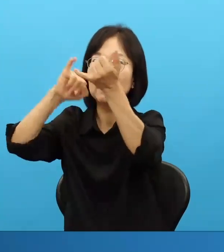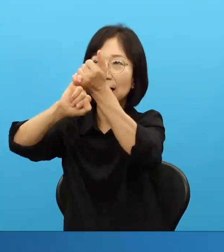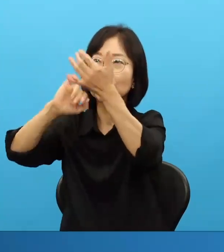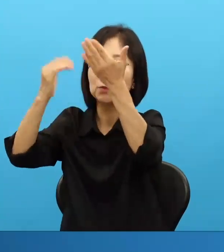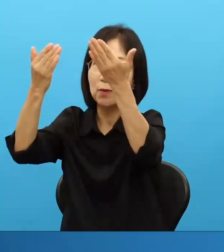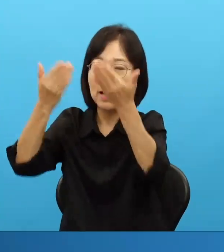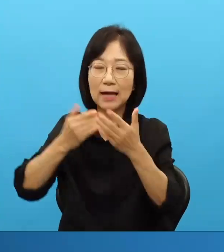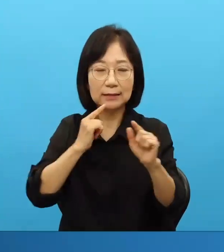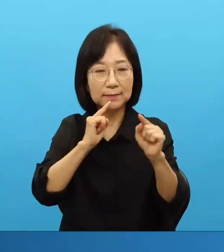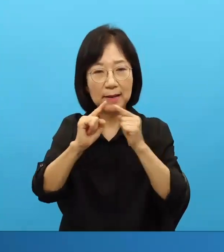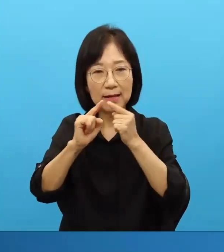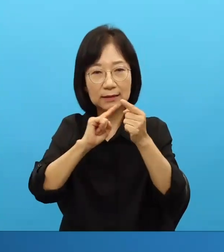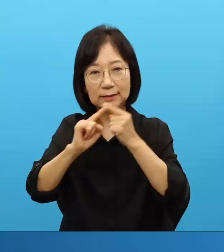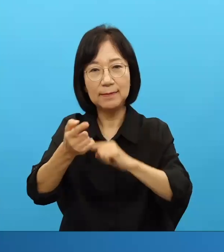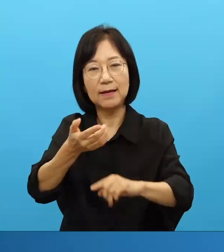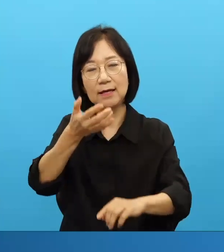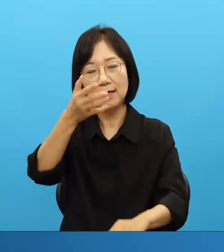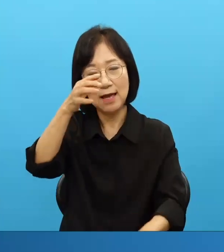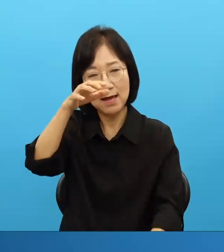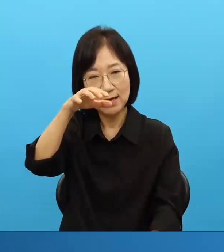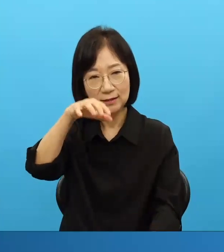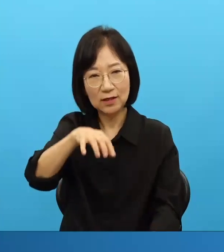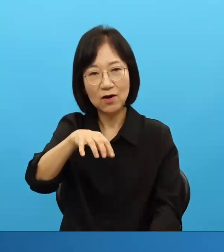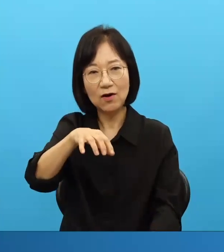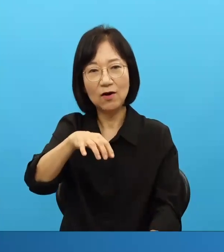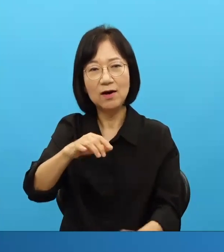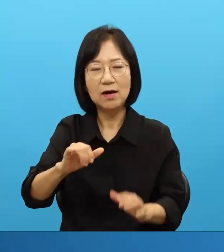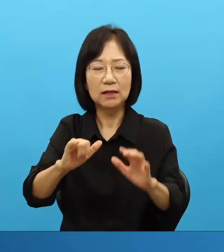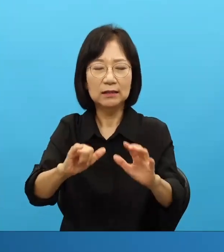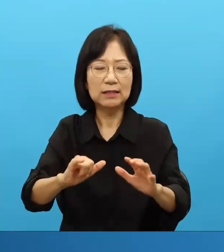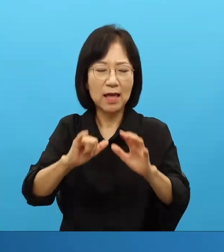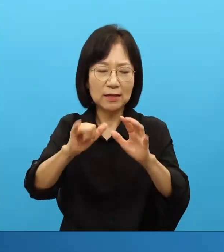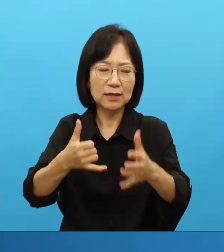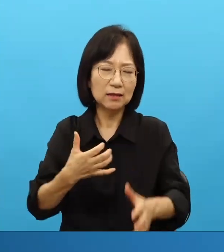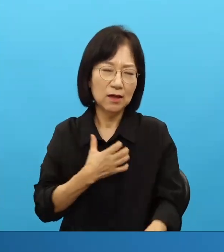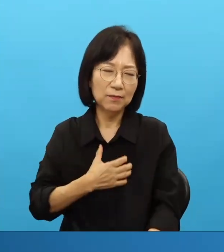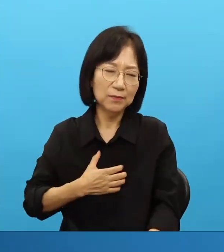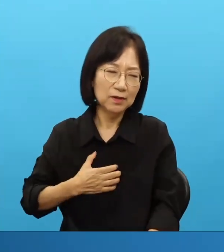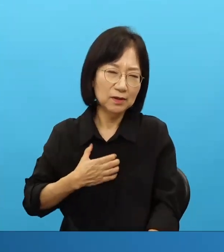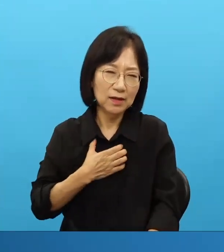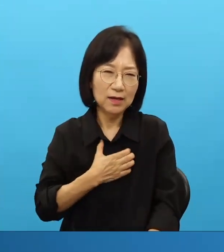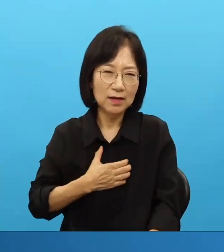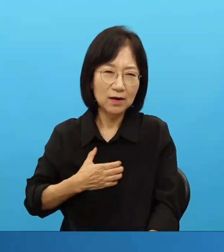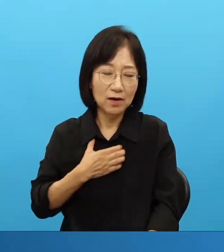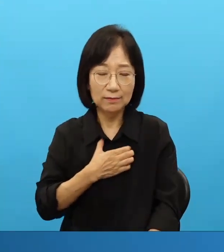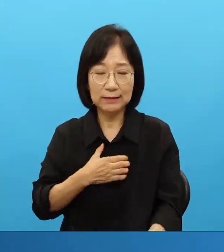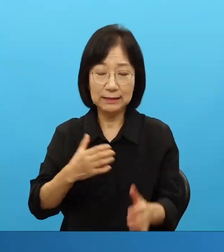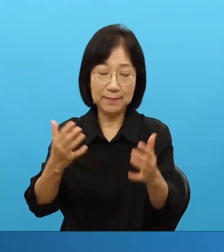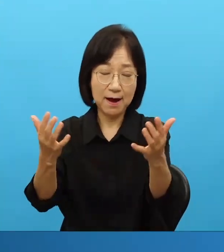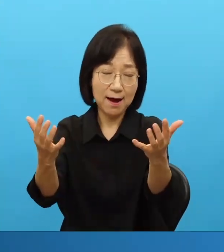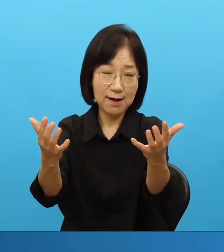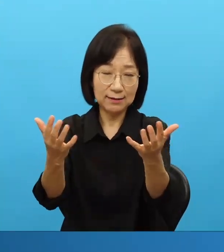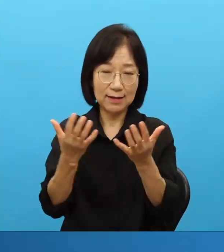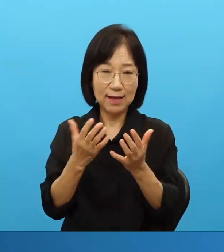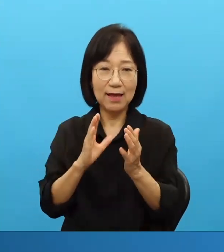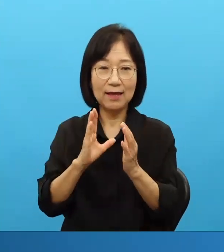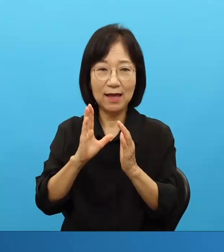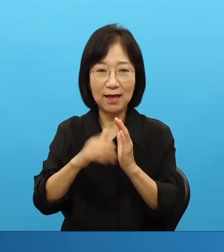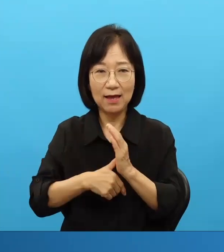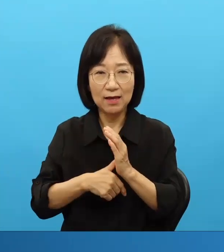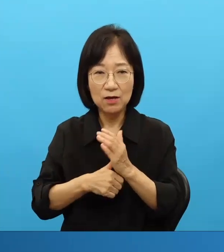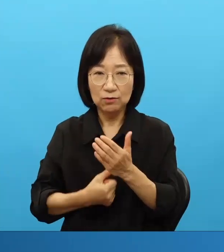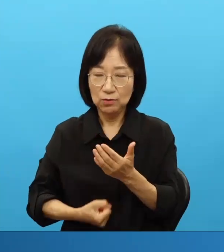주님 약속하신 말씀 위에서 세상 경륜에게 항상할